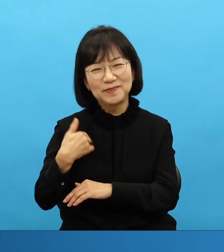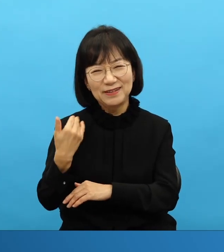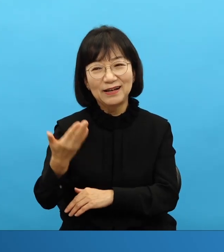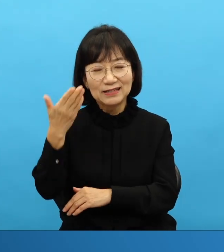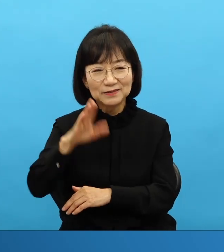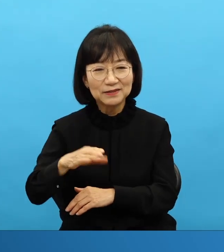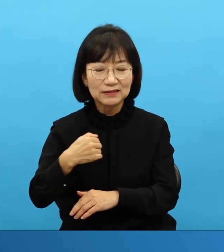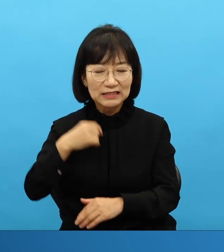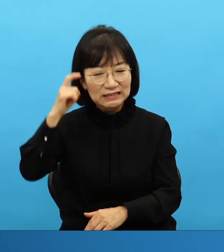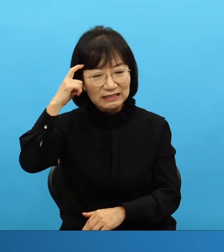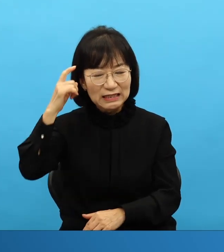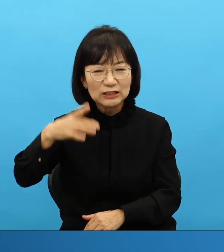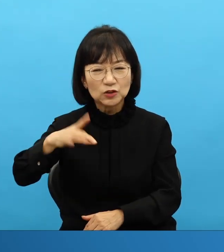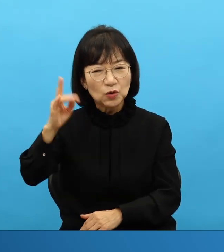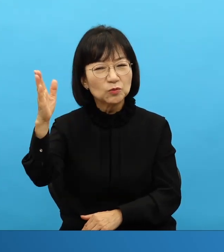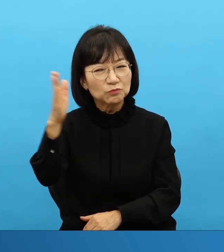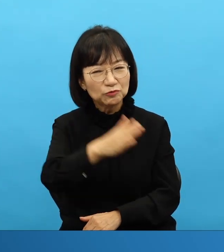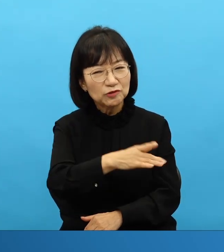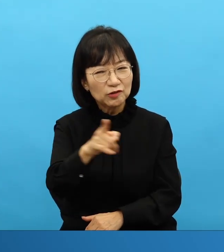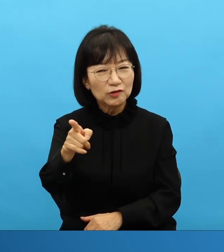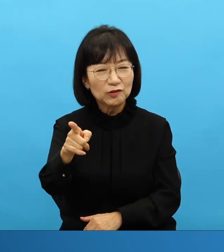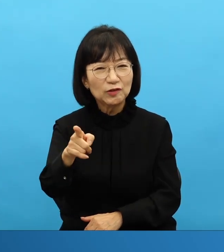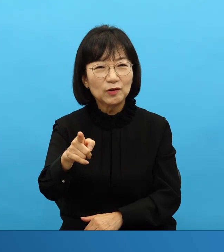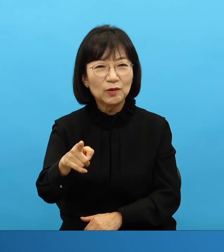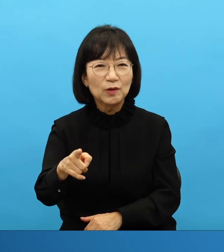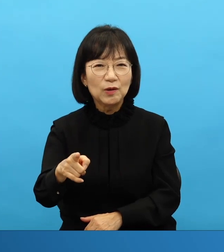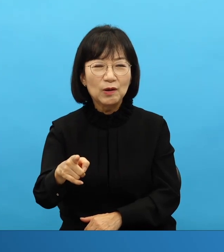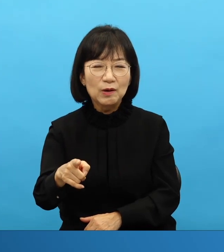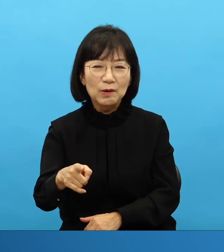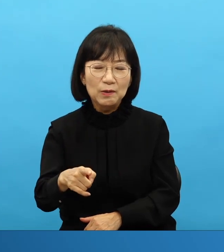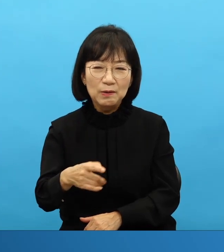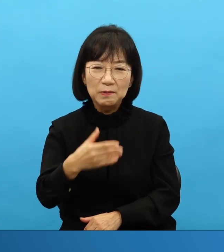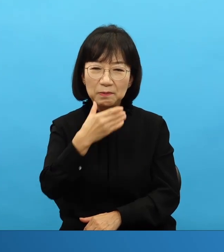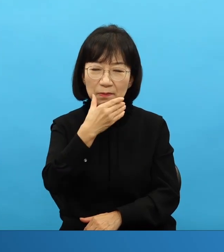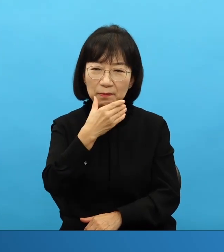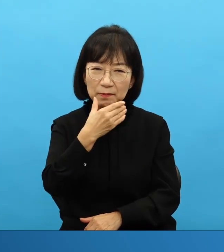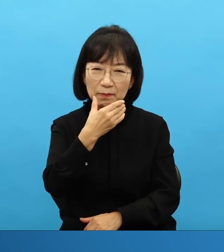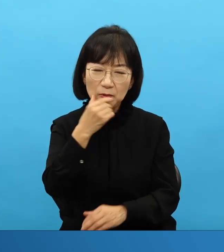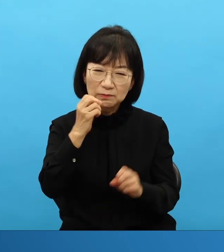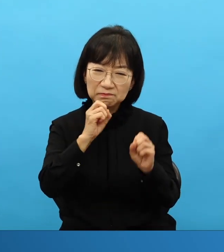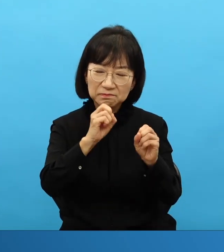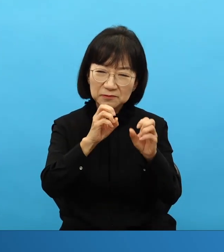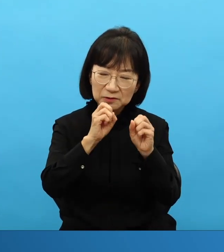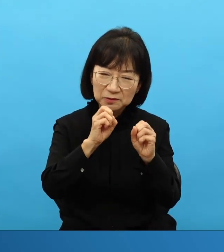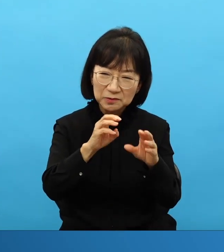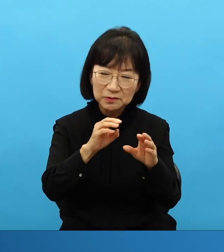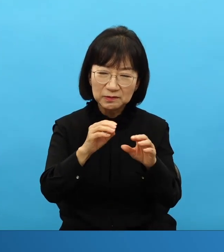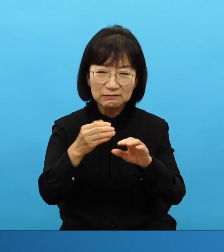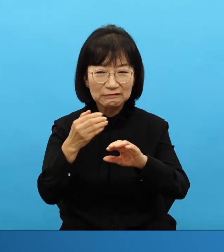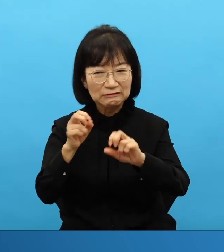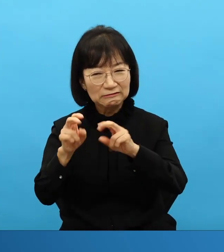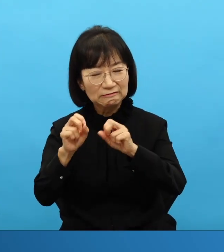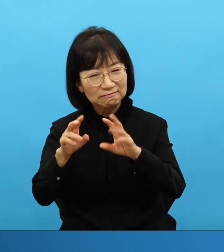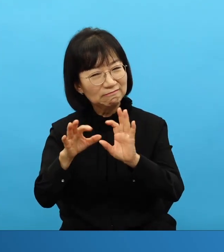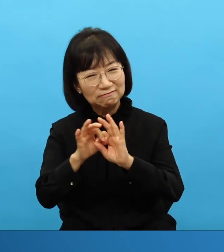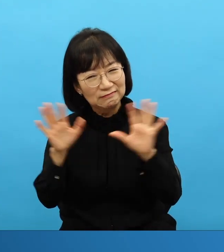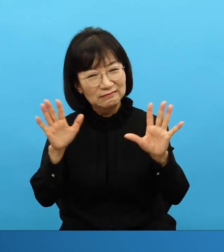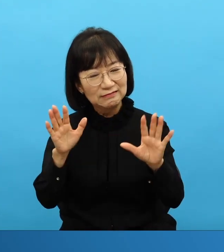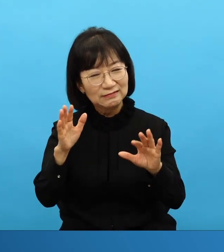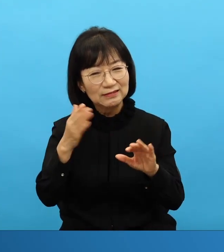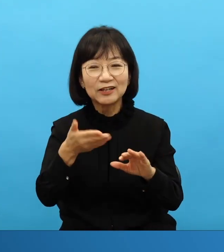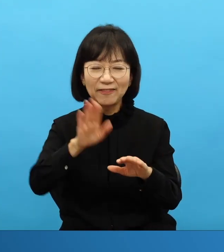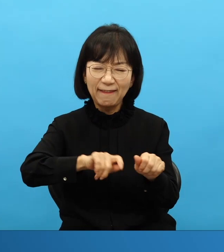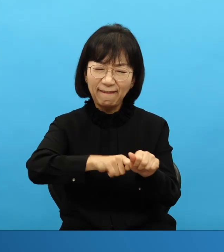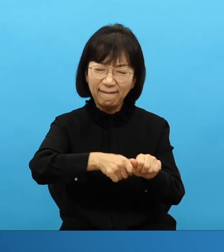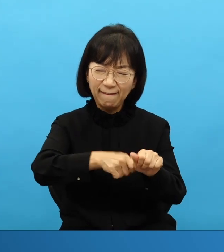信息吧。 처음부터 그분은 안 오려고 했는데 억지로 끌려왔어요. 这个人一开始不愿意加入我们的团